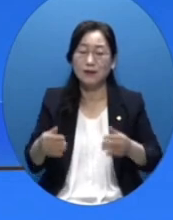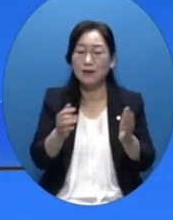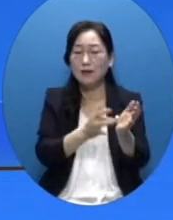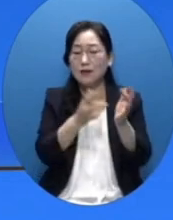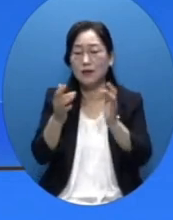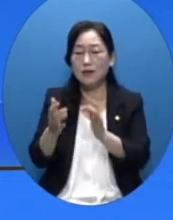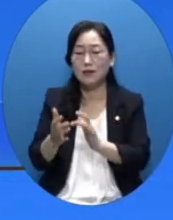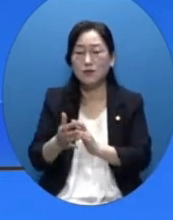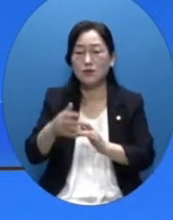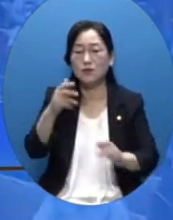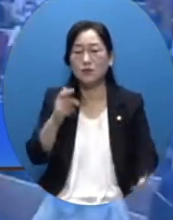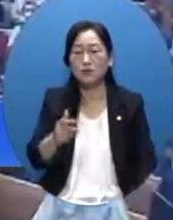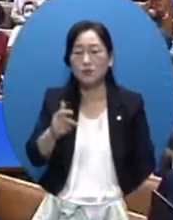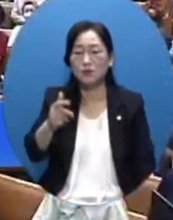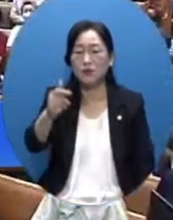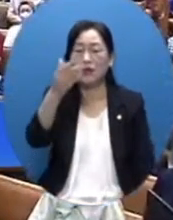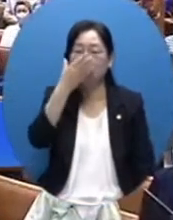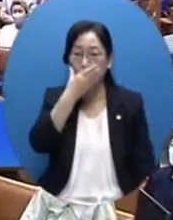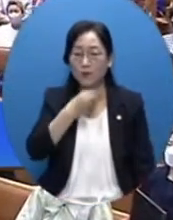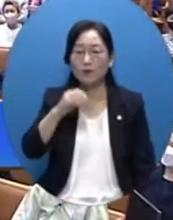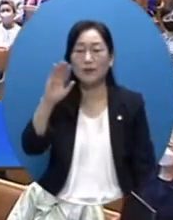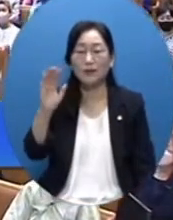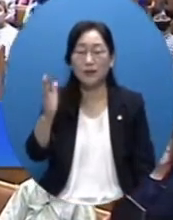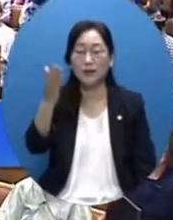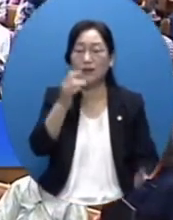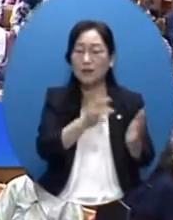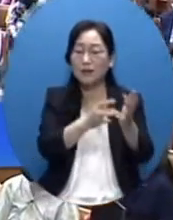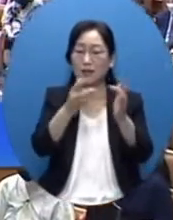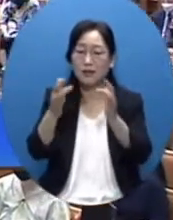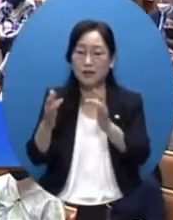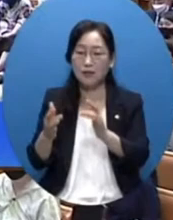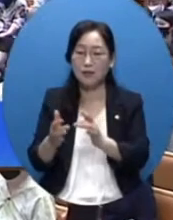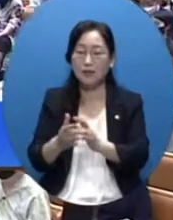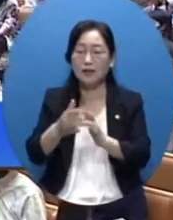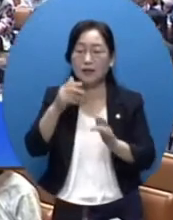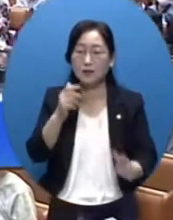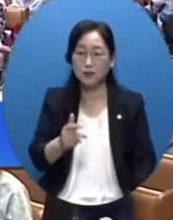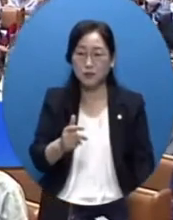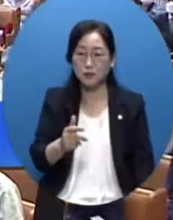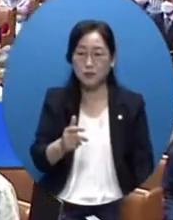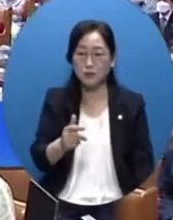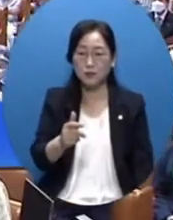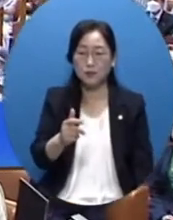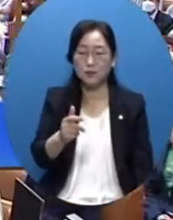예 수 5 됐네 수